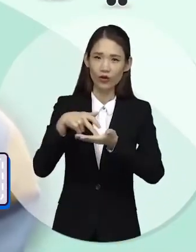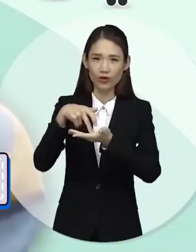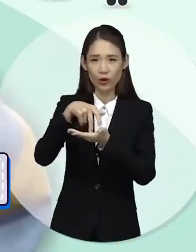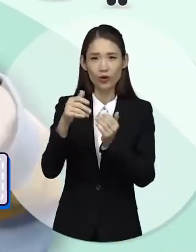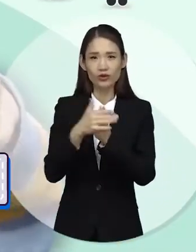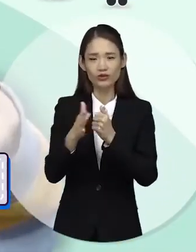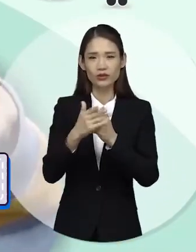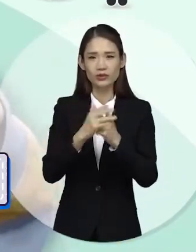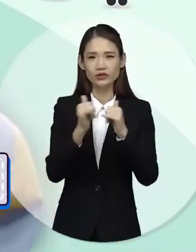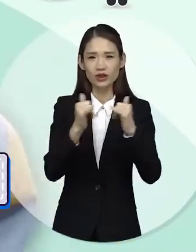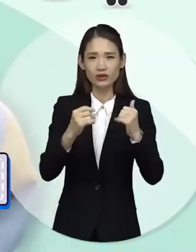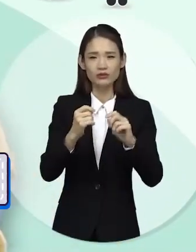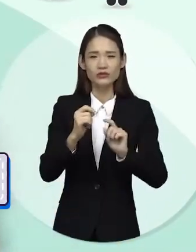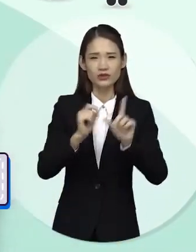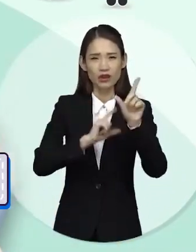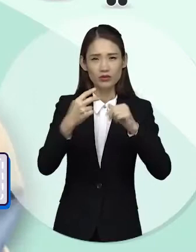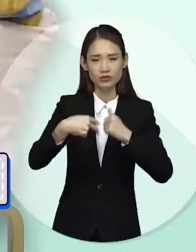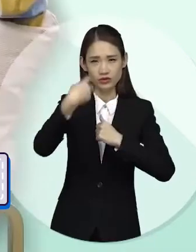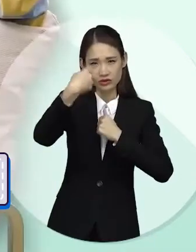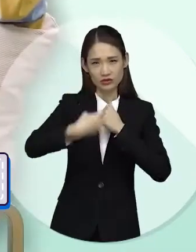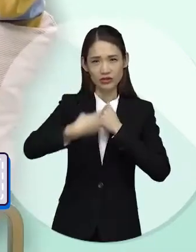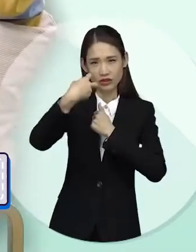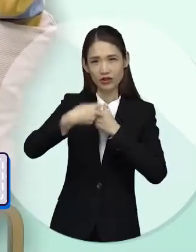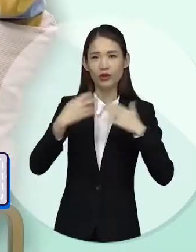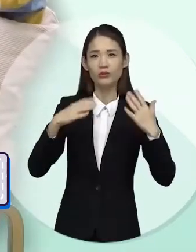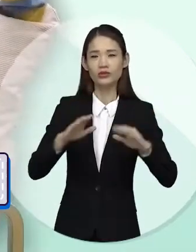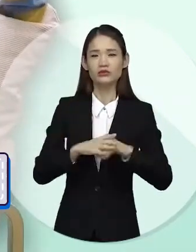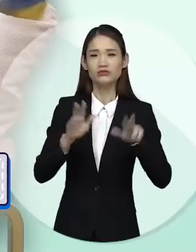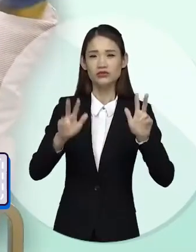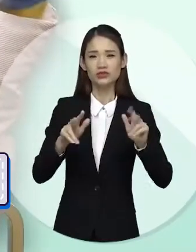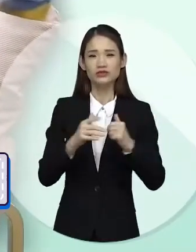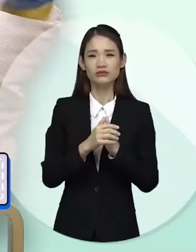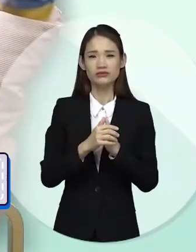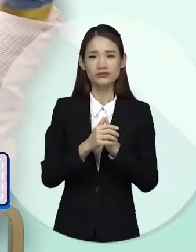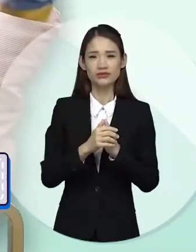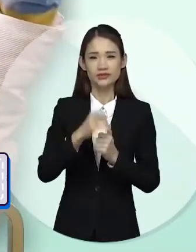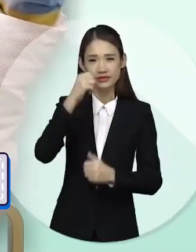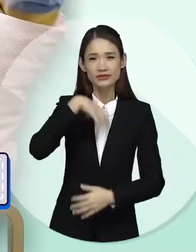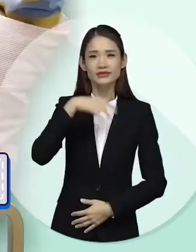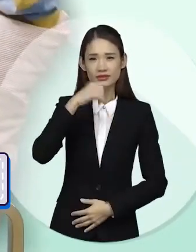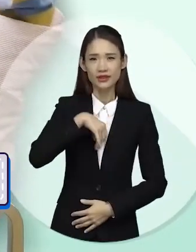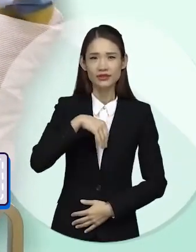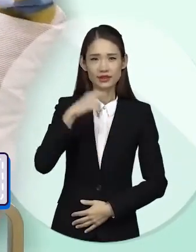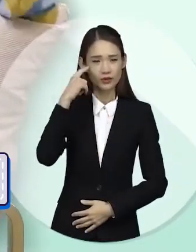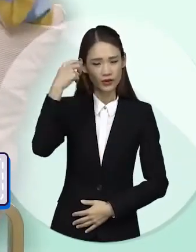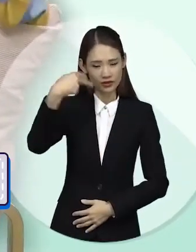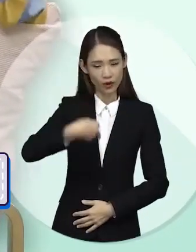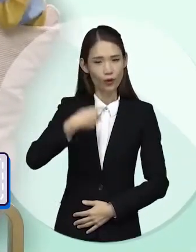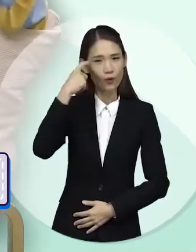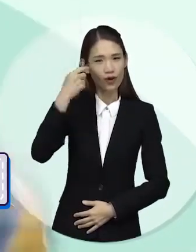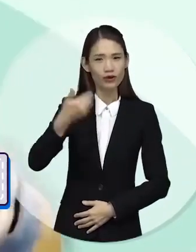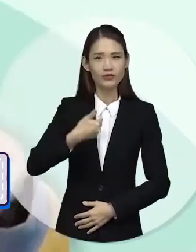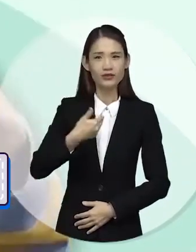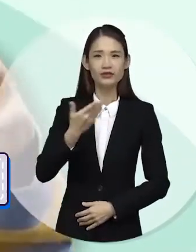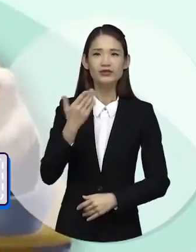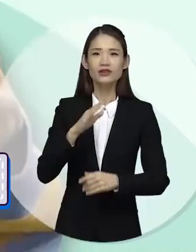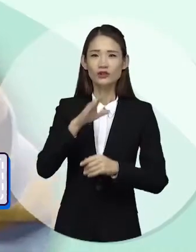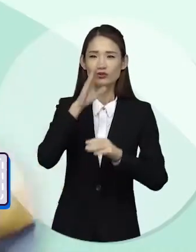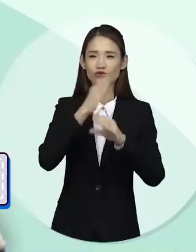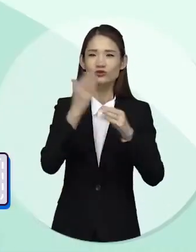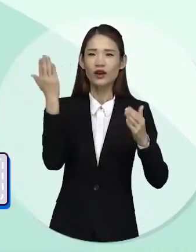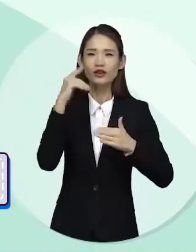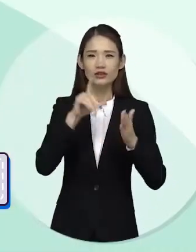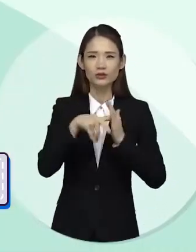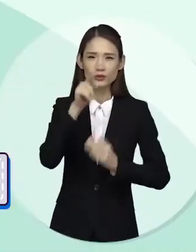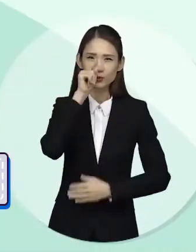걸음걸이 때문에 사람들이 되게 많이 쳐다보고 그랬어요. 맞아. 근데 그런 거를 지금은 왜 쳐다볼까 이러고 말지만 사실 중학교 때는